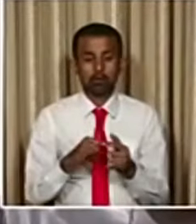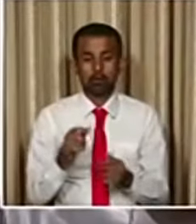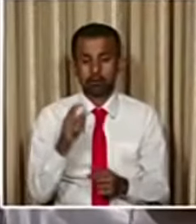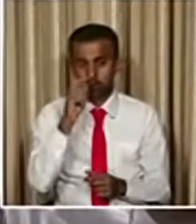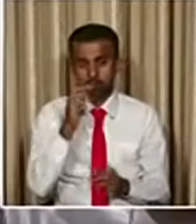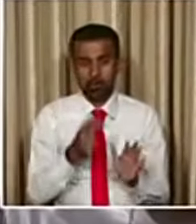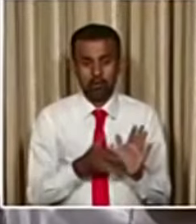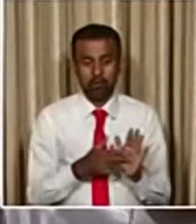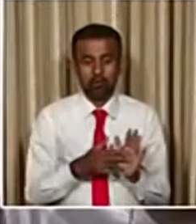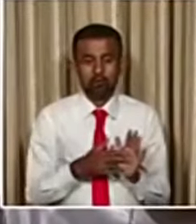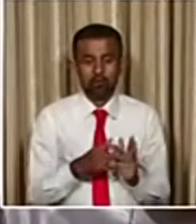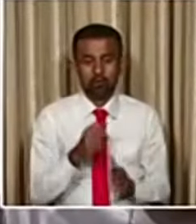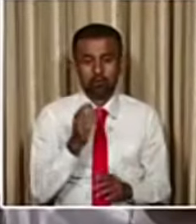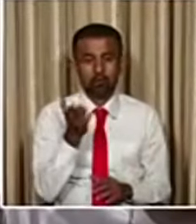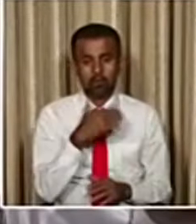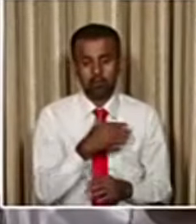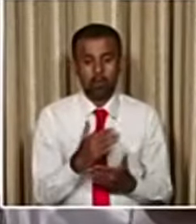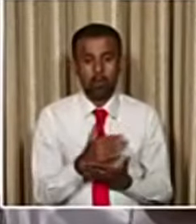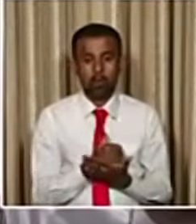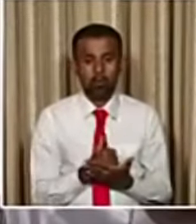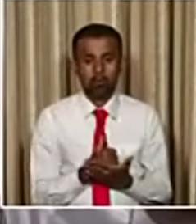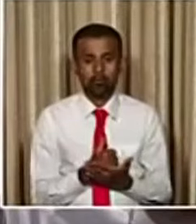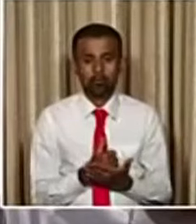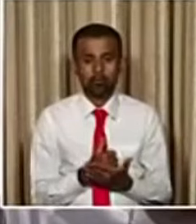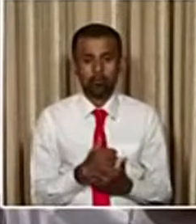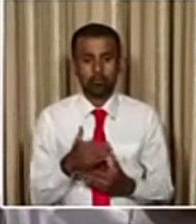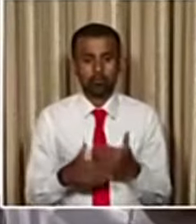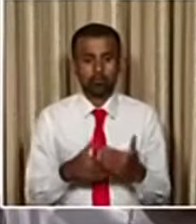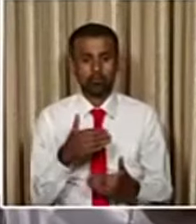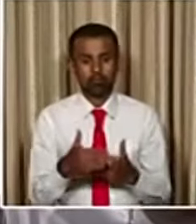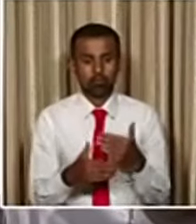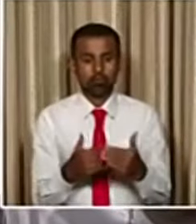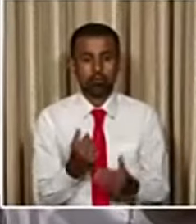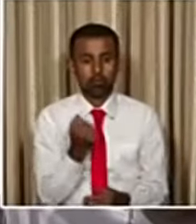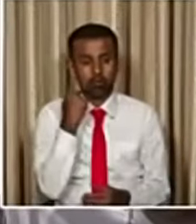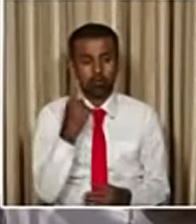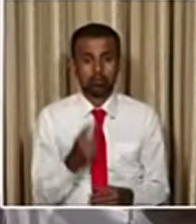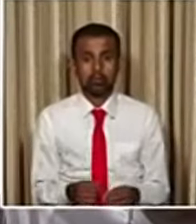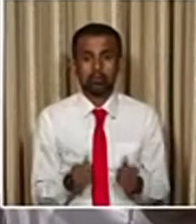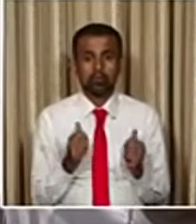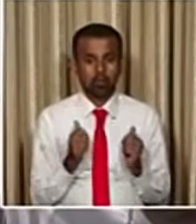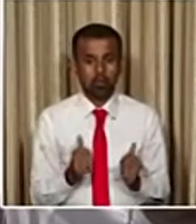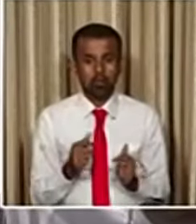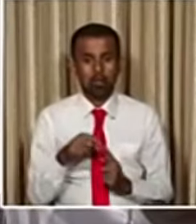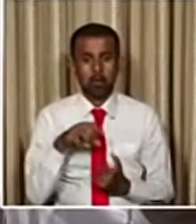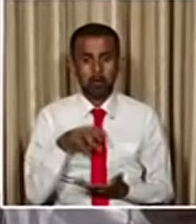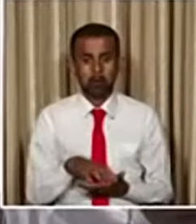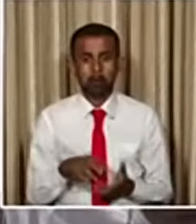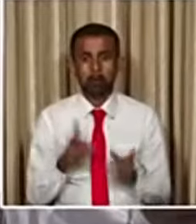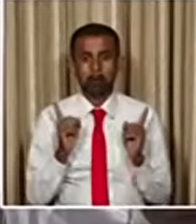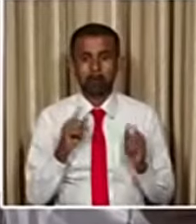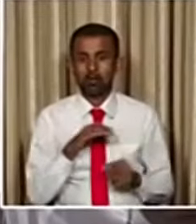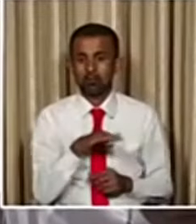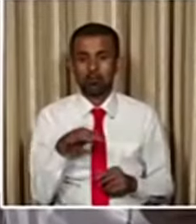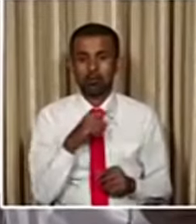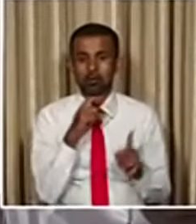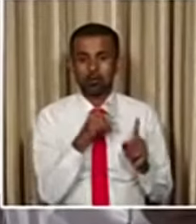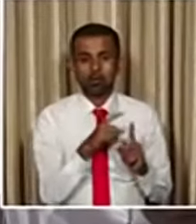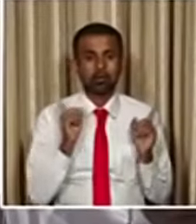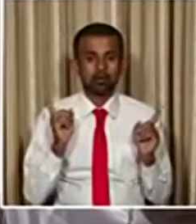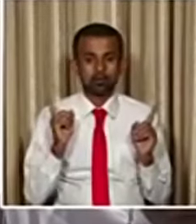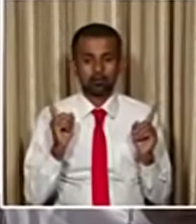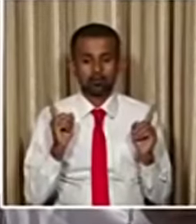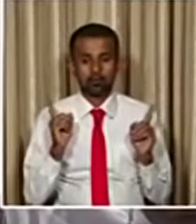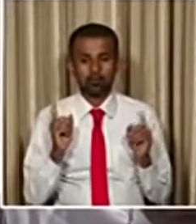ඉන්නවා. නවින් දිසානායක හැමතිතුමා හිටියා. ඒ හැම හැමතිවරයෙක්ම මේක ඉස්සරහට ගියා. දැන් මේක සංකල්පයක් විදිහට ඉතාමත් හොඳයි. පළාතර ක්‍රීඩා පිටියක් දිස්ත්‍රික්කට ක්‍රීඩා